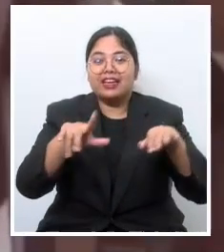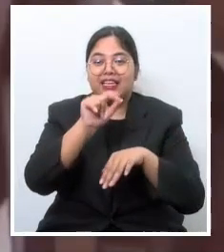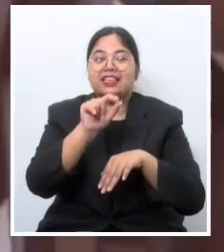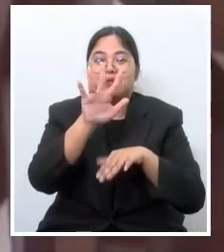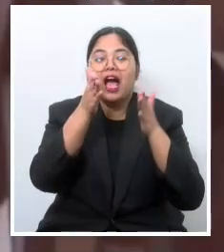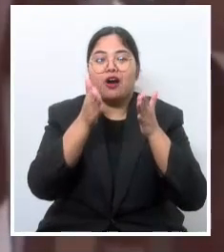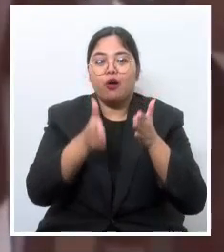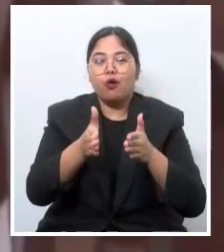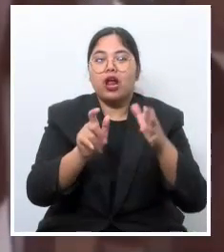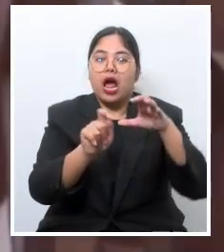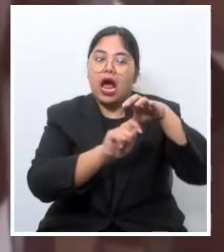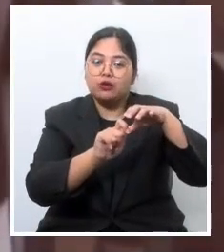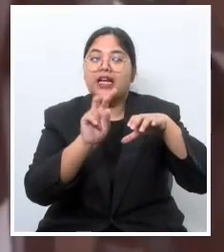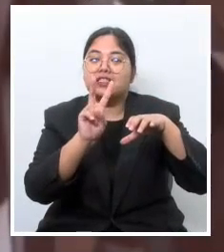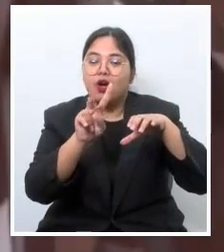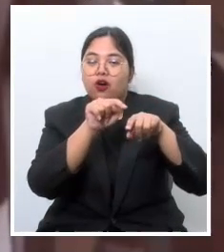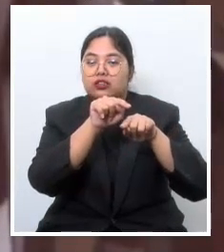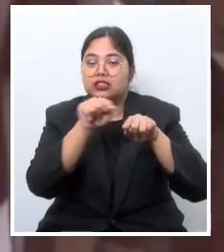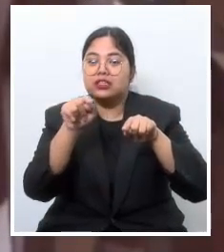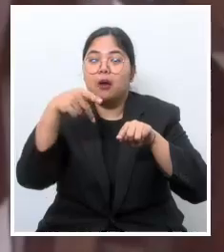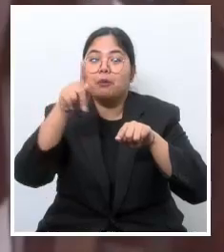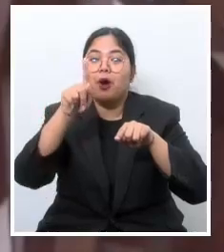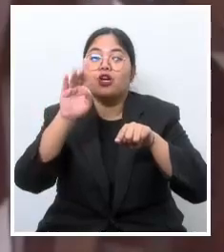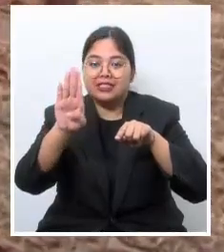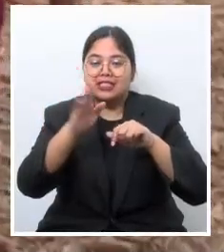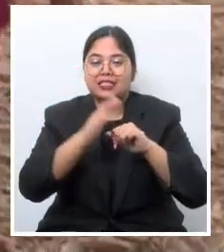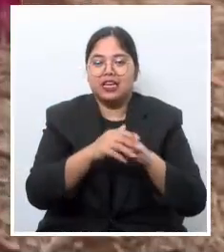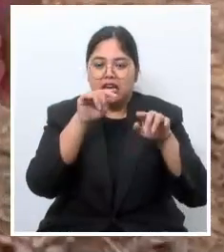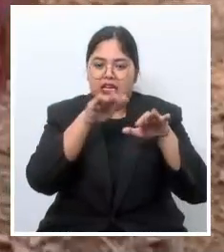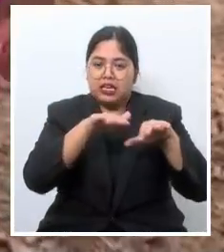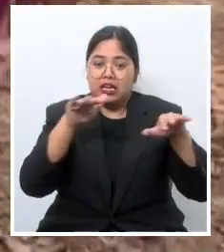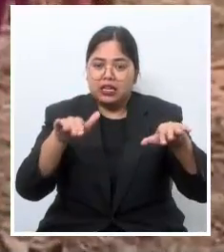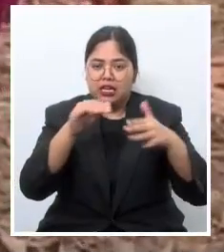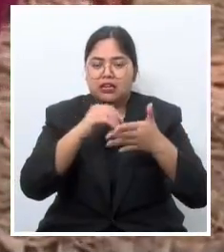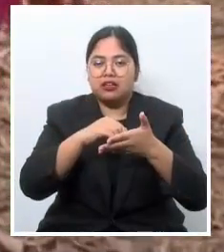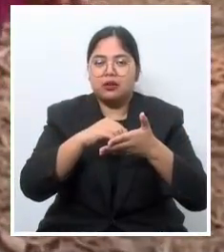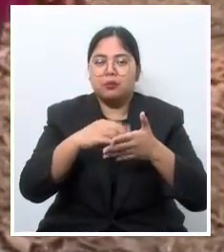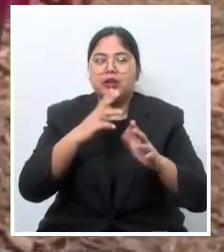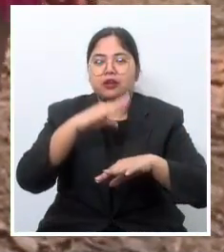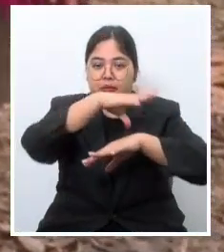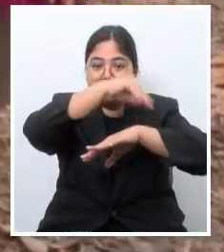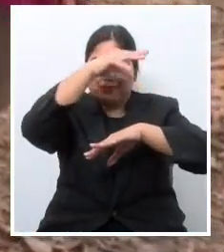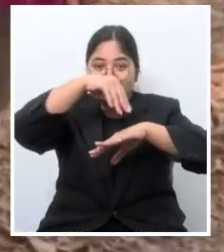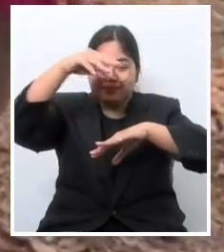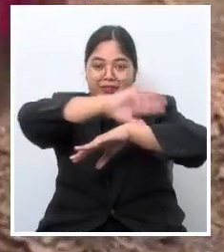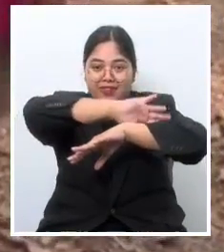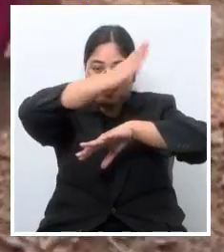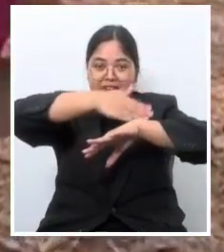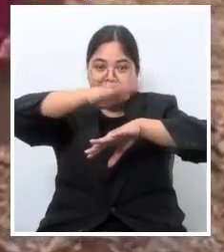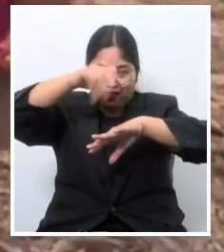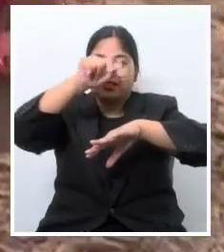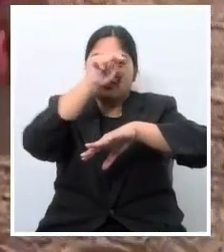สอนตั้งแต่อนุบาล 2ถึงป 4เด็กนักเรียนส่วนใหญ่เป็นคนไทยเชืสายเเรียกและใช้ภาษาถิ่นคือภาษา